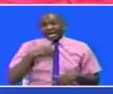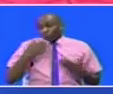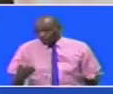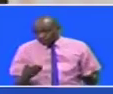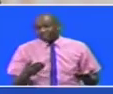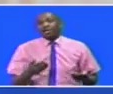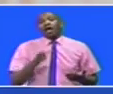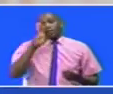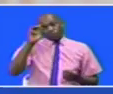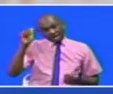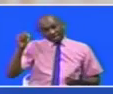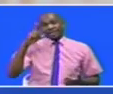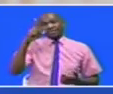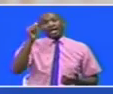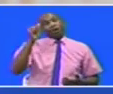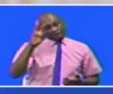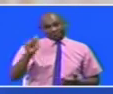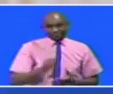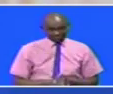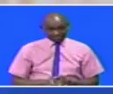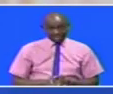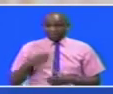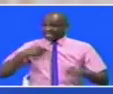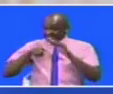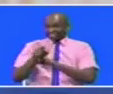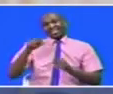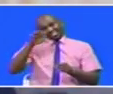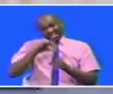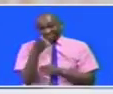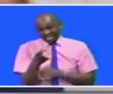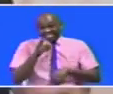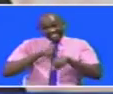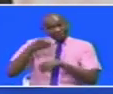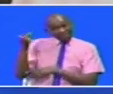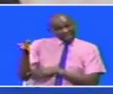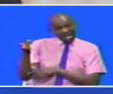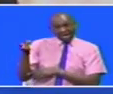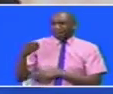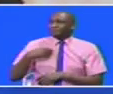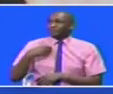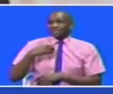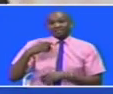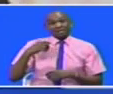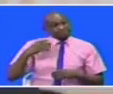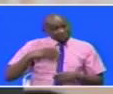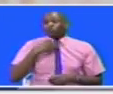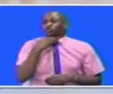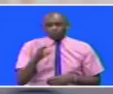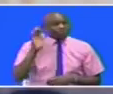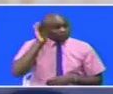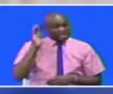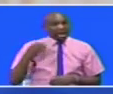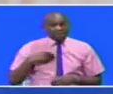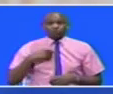Bwana Dawa. Kaingia na KANU. Wakati huo pahali nilikuwa mimi nimetoka, watu hakuwa kitaka kusikia mambo ya